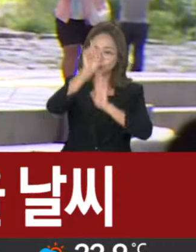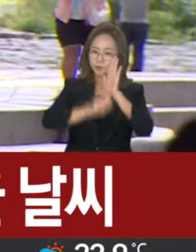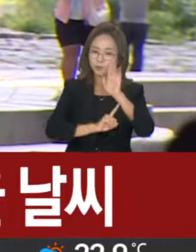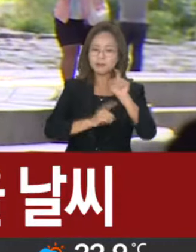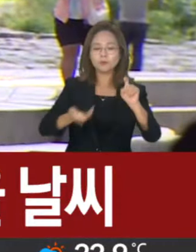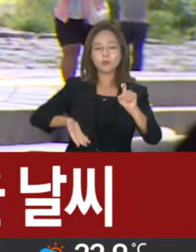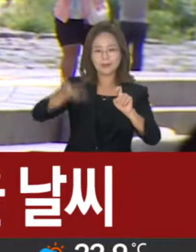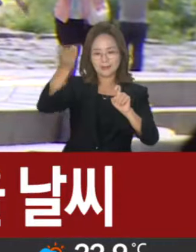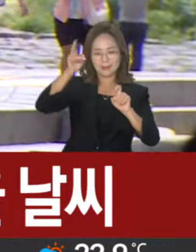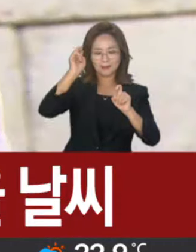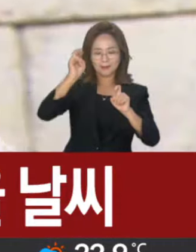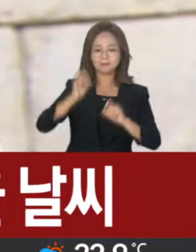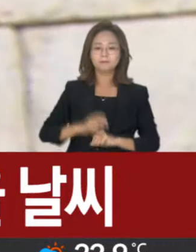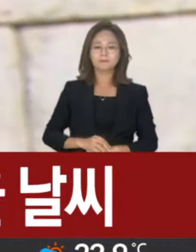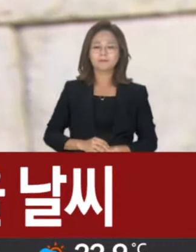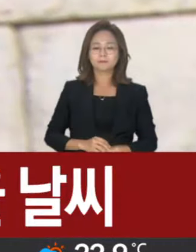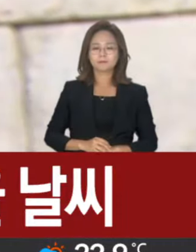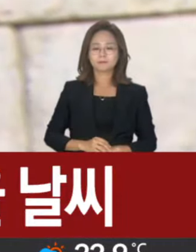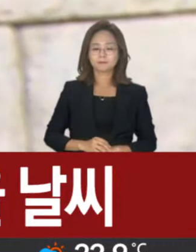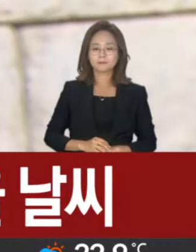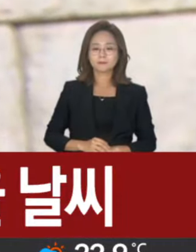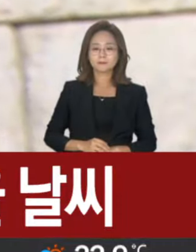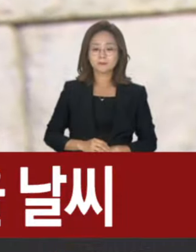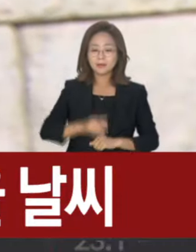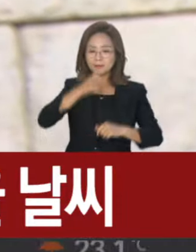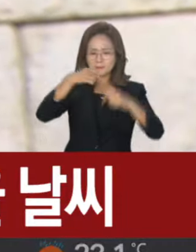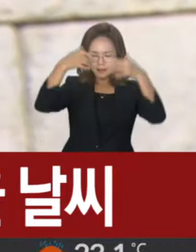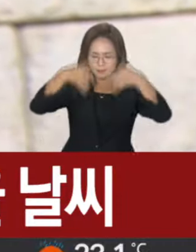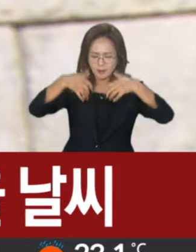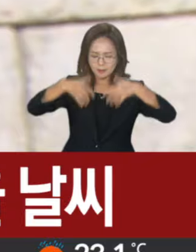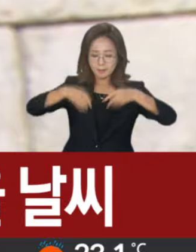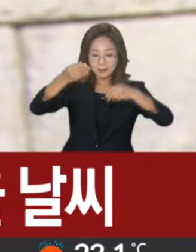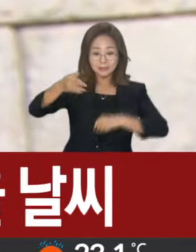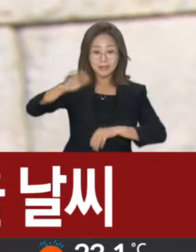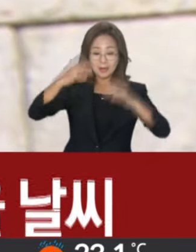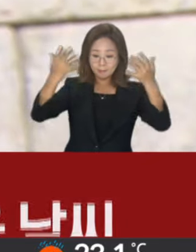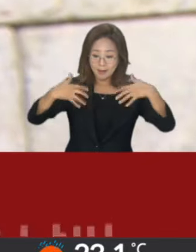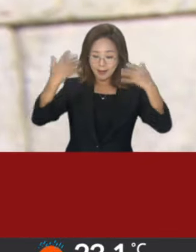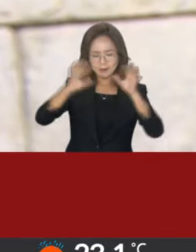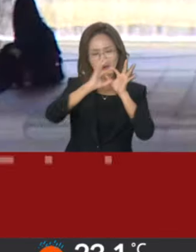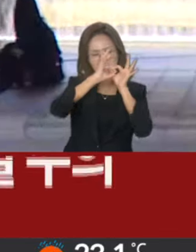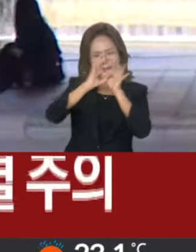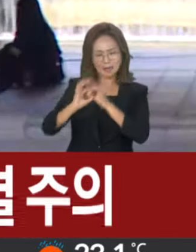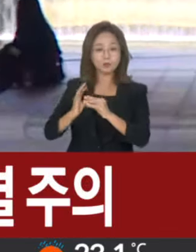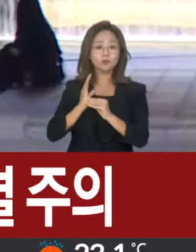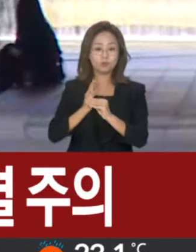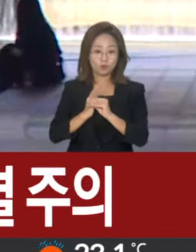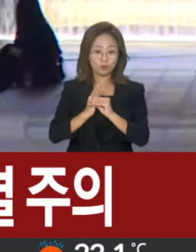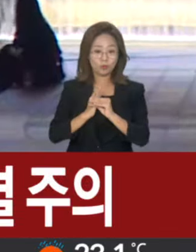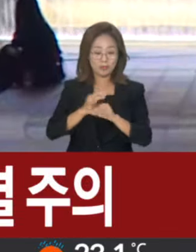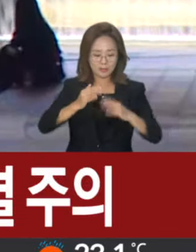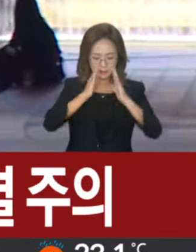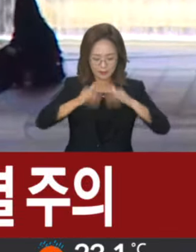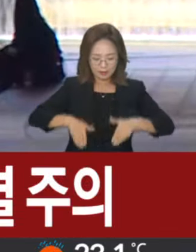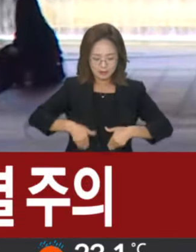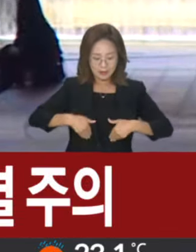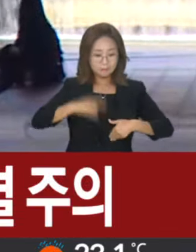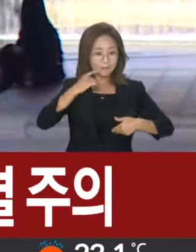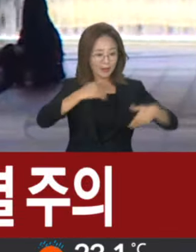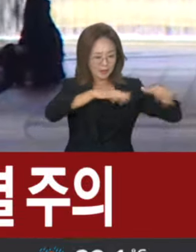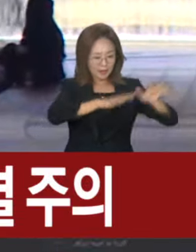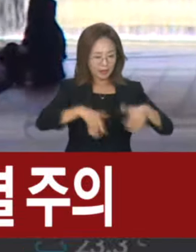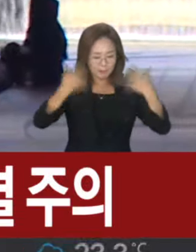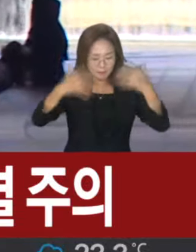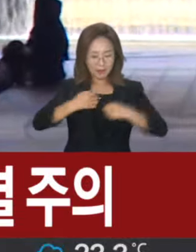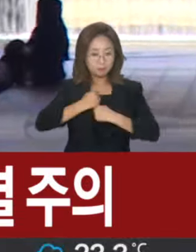10도 이상 크게 벌어지겠습니다. 강한 비는 잦아들었지만 바람은 여전히 강하게 불고 있습니다. 전남 해안에는